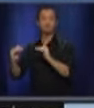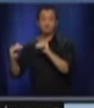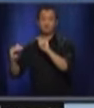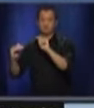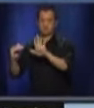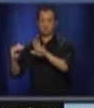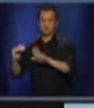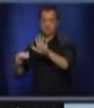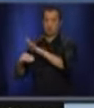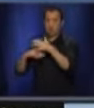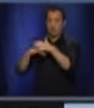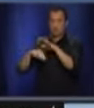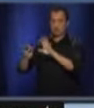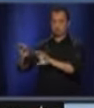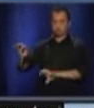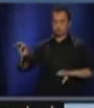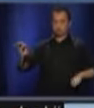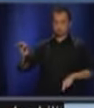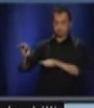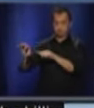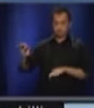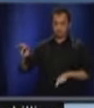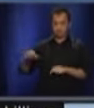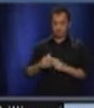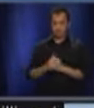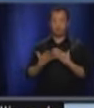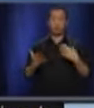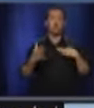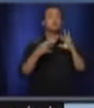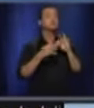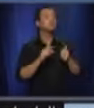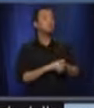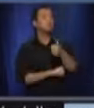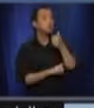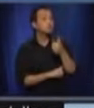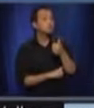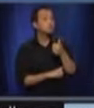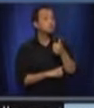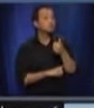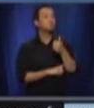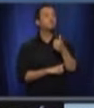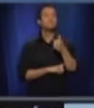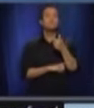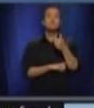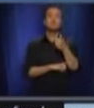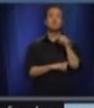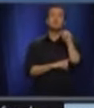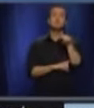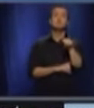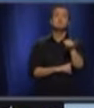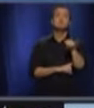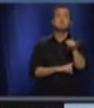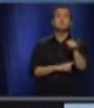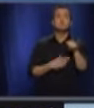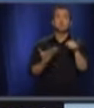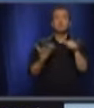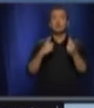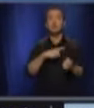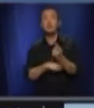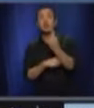personnes. Alors, je veux juste m'expliquer, là, je vais prendre juste une petite seconde. Pour ces événements-là, on était